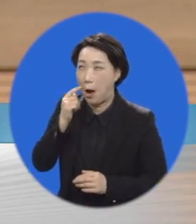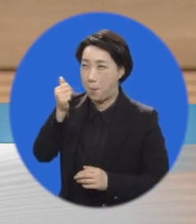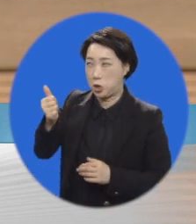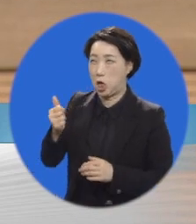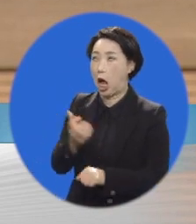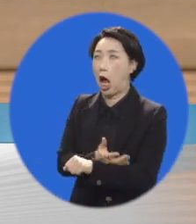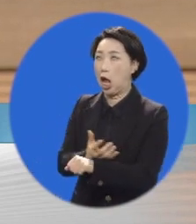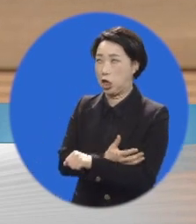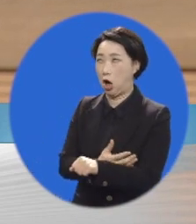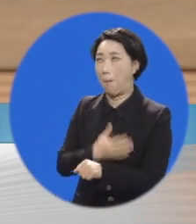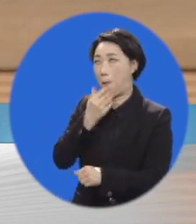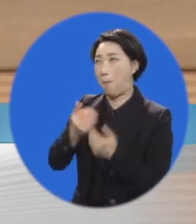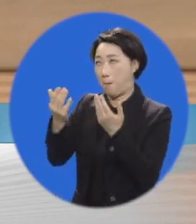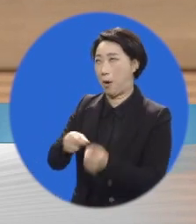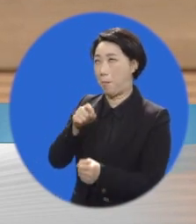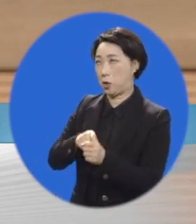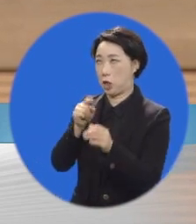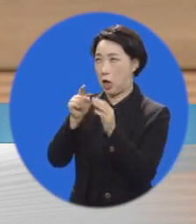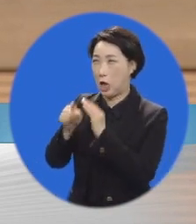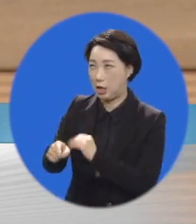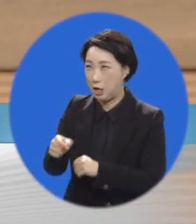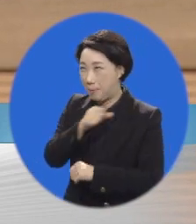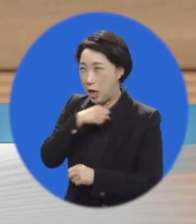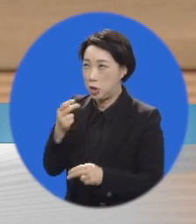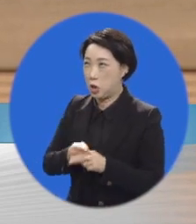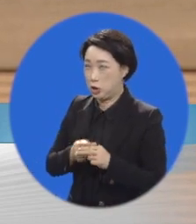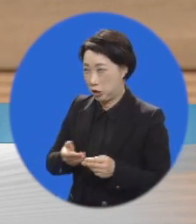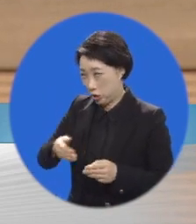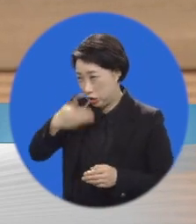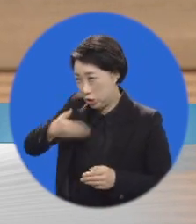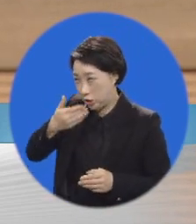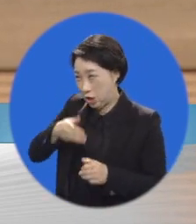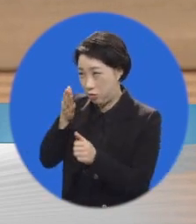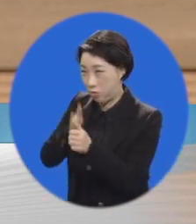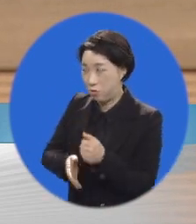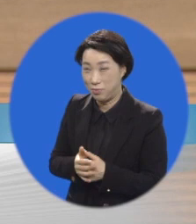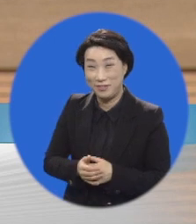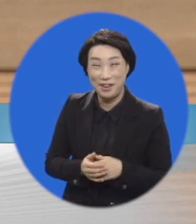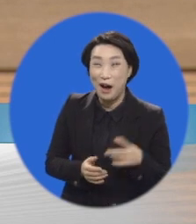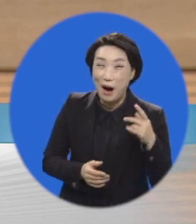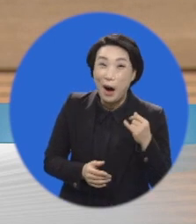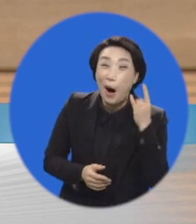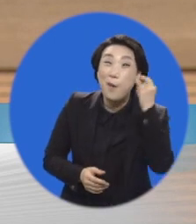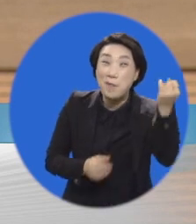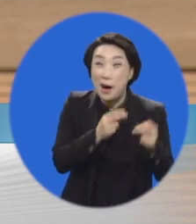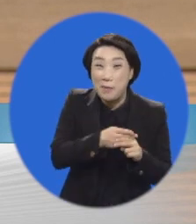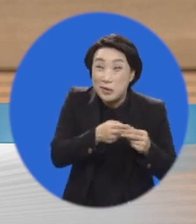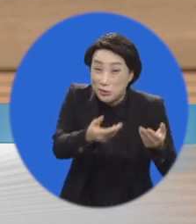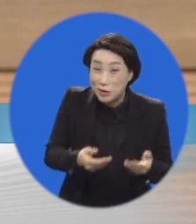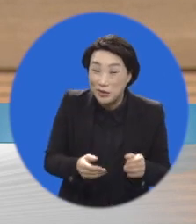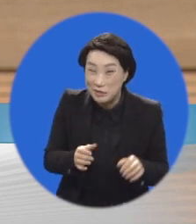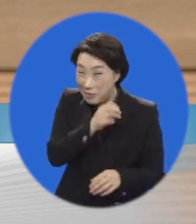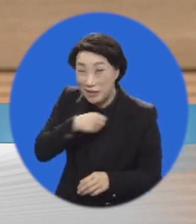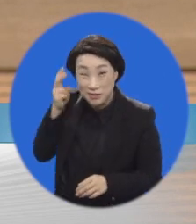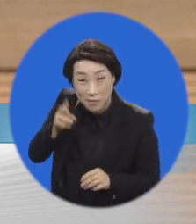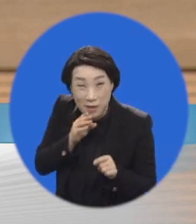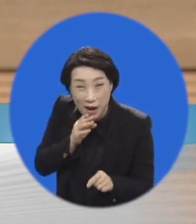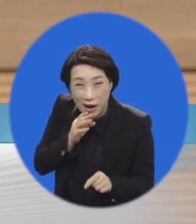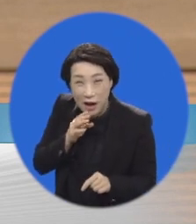왔습니다. 복받으러 왔어요. 별미를 잡수세요. 엄마가 해주신 얼마나 맛있겠어.